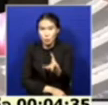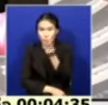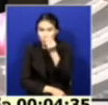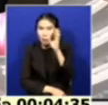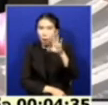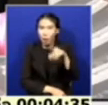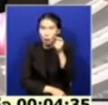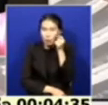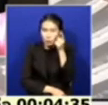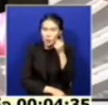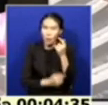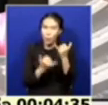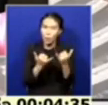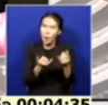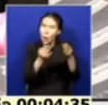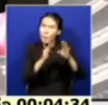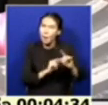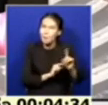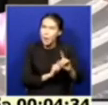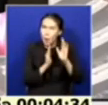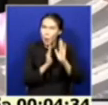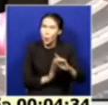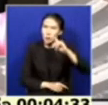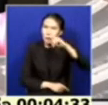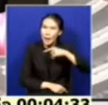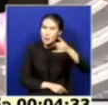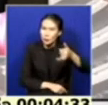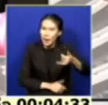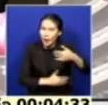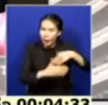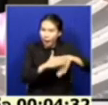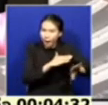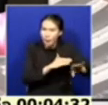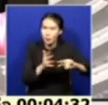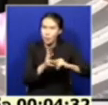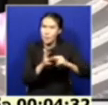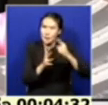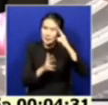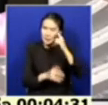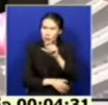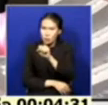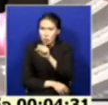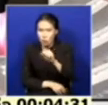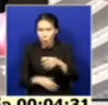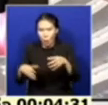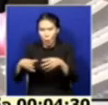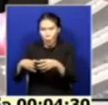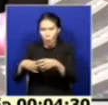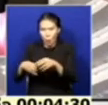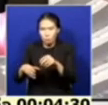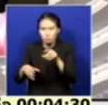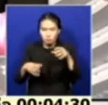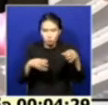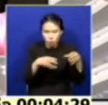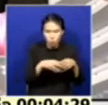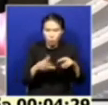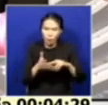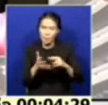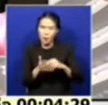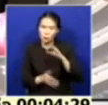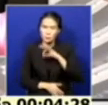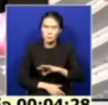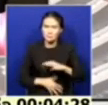องน้องวันเฉลิมหายตัวไปแล้วผมก็ได้ทำหน้าที่ว่าเป็นสื่อกับท่านให้พี่น้องประชาช